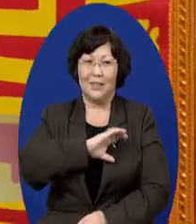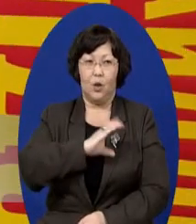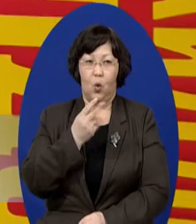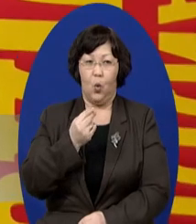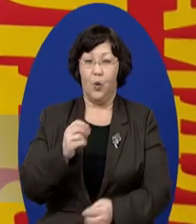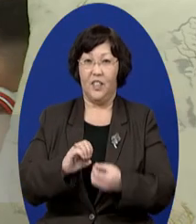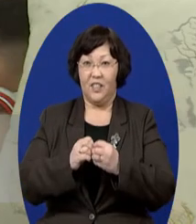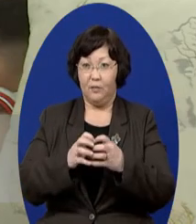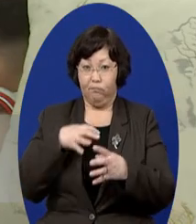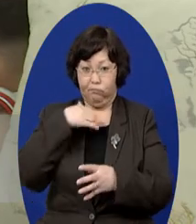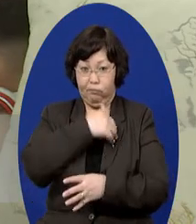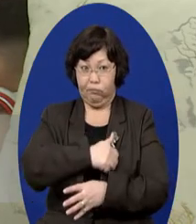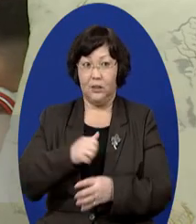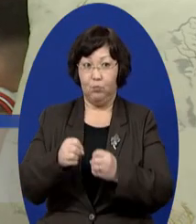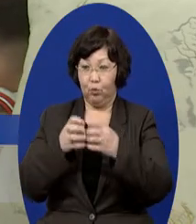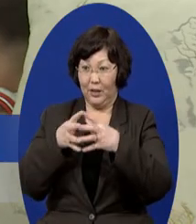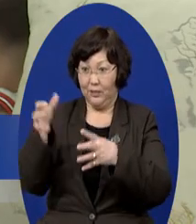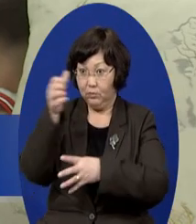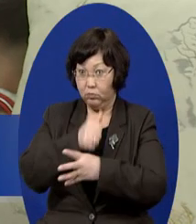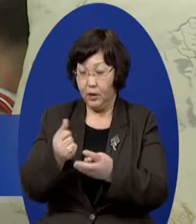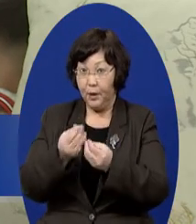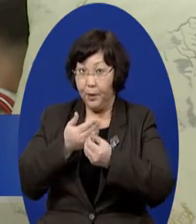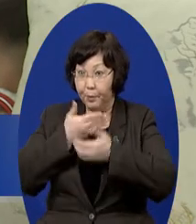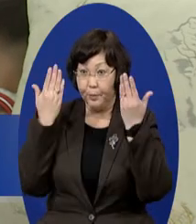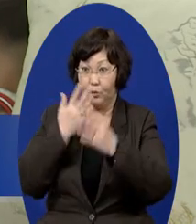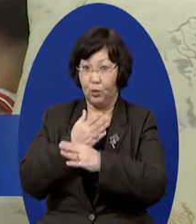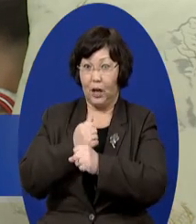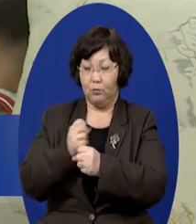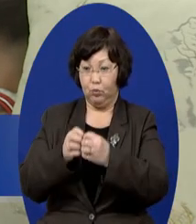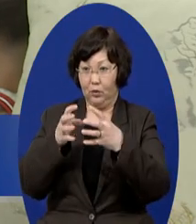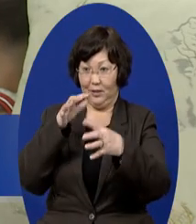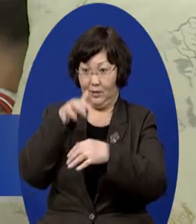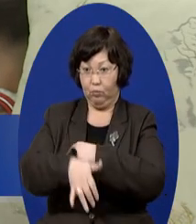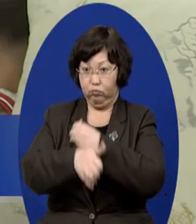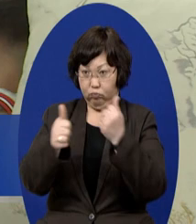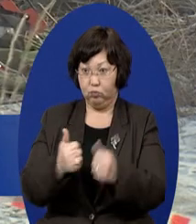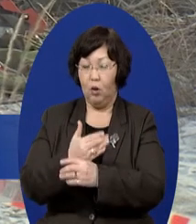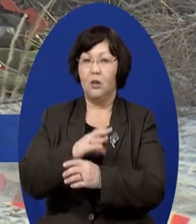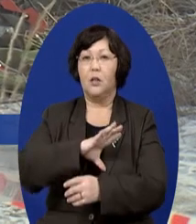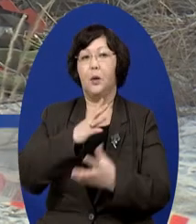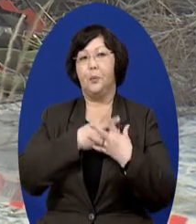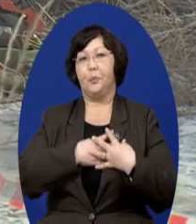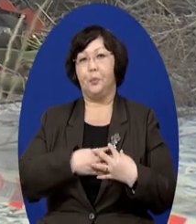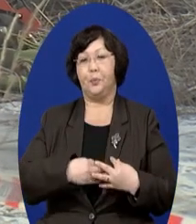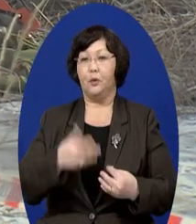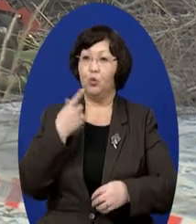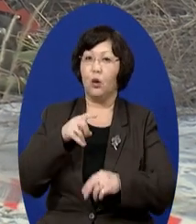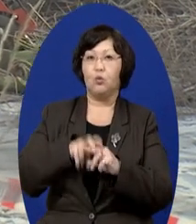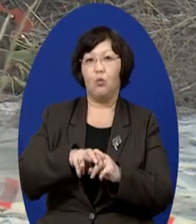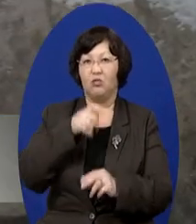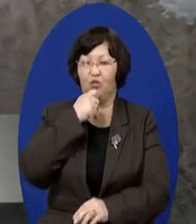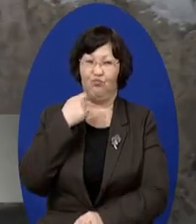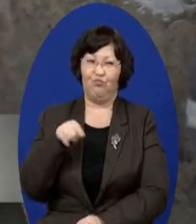хийжээ санаа намрдаг. Тэгээд ямар нэг юм барьж авчвал заавал дуусгах ажил санаа намрдаг. Ерөөсөө зүгээр сууч чаддаггүй. Ер нь дуудлага нь